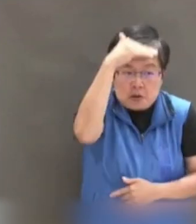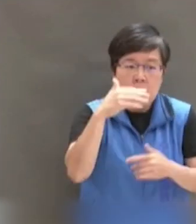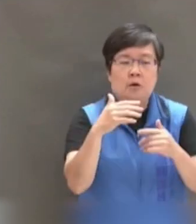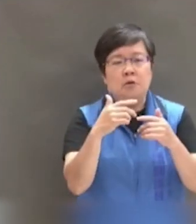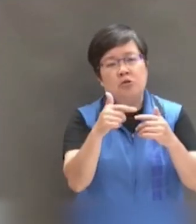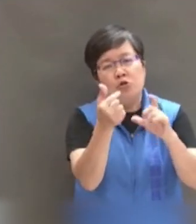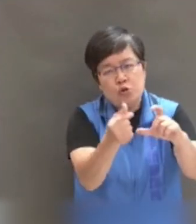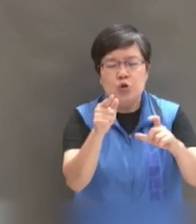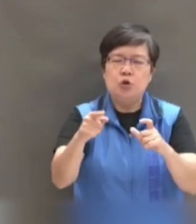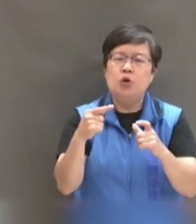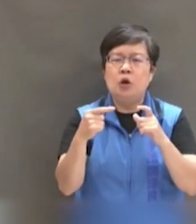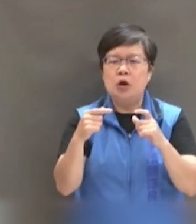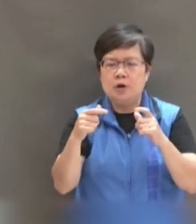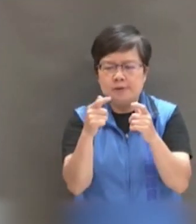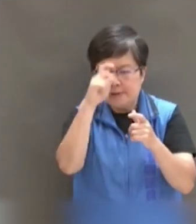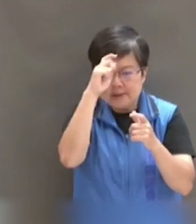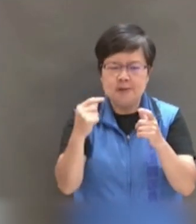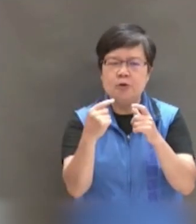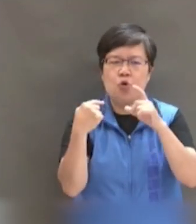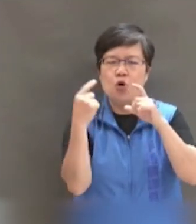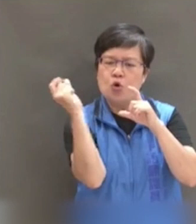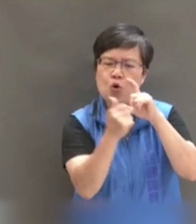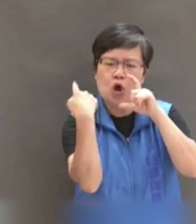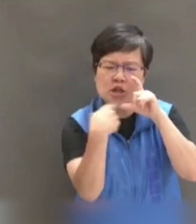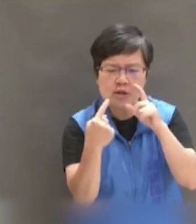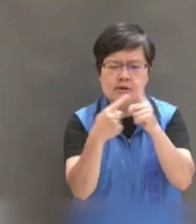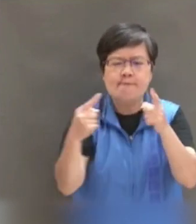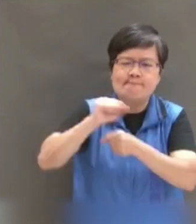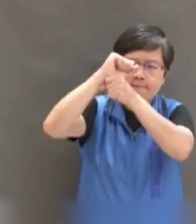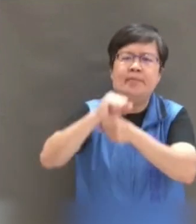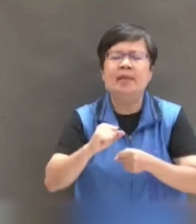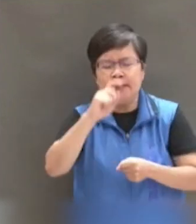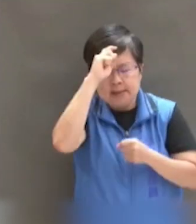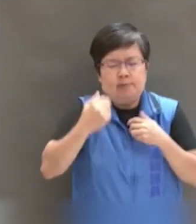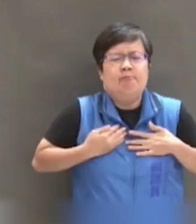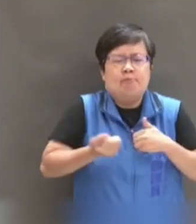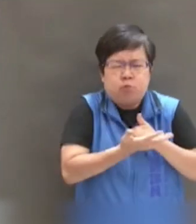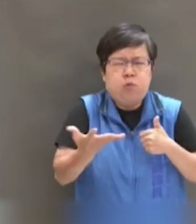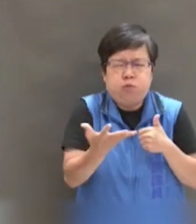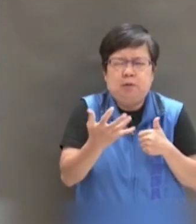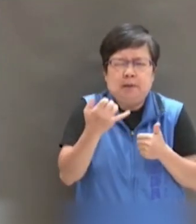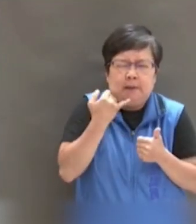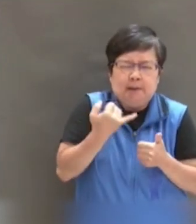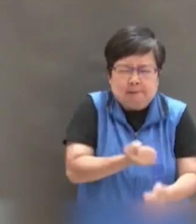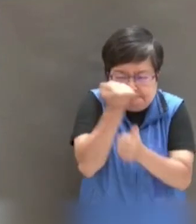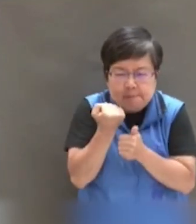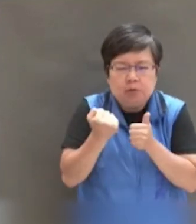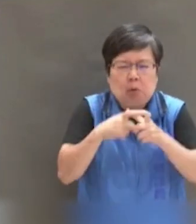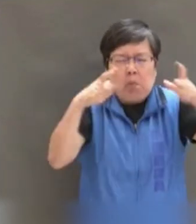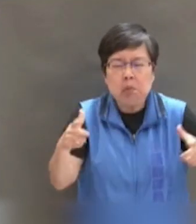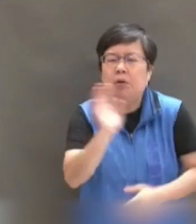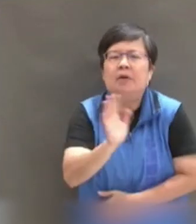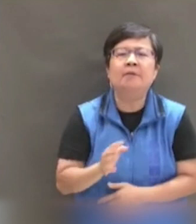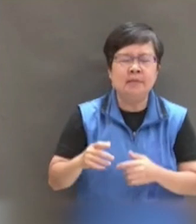是我们的广筛，其实所有的做法只能够稳定让疫情不要在上面把它控制住，所以要变成要花更多的